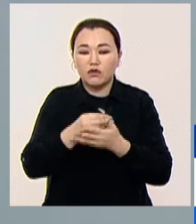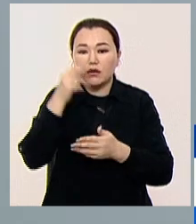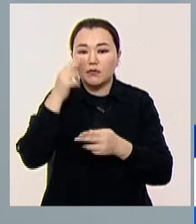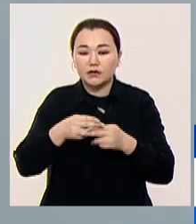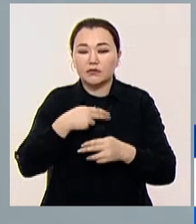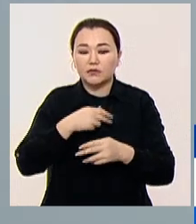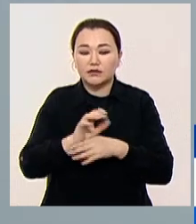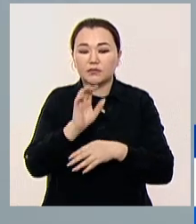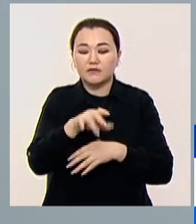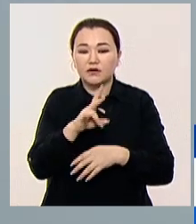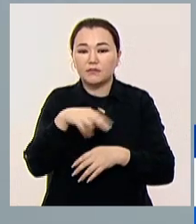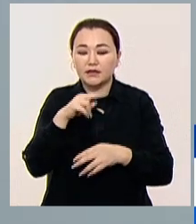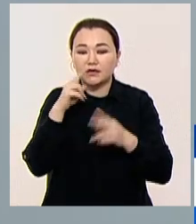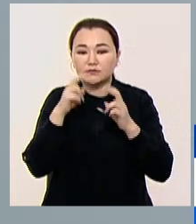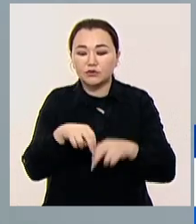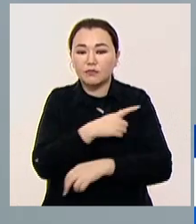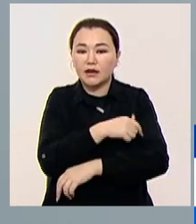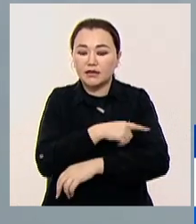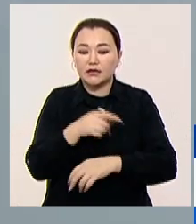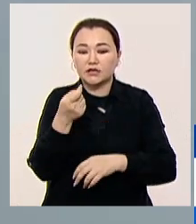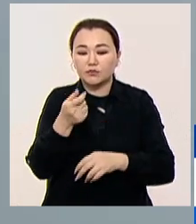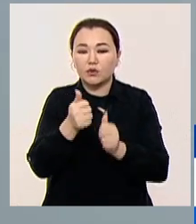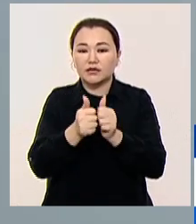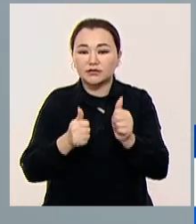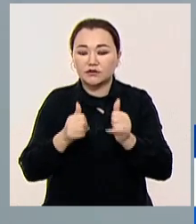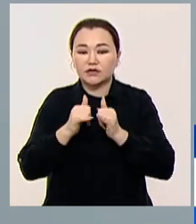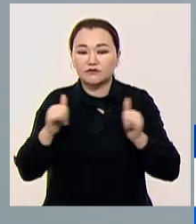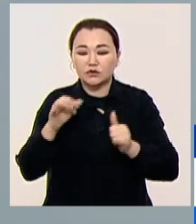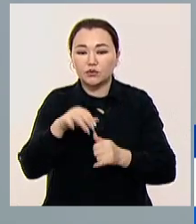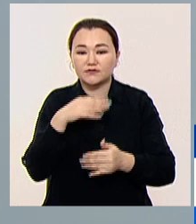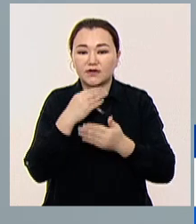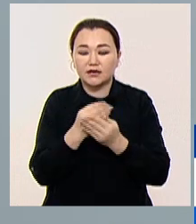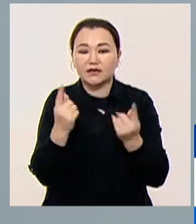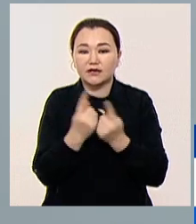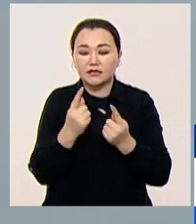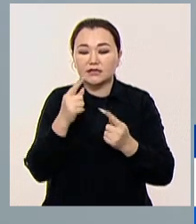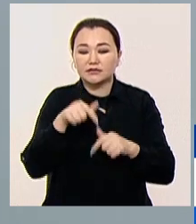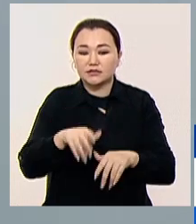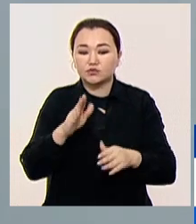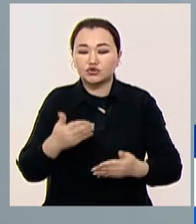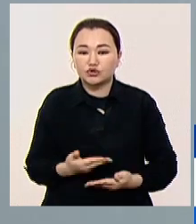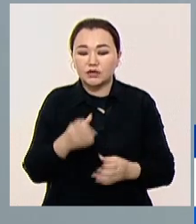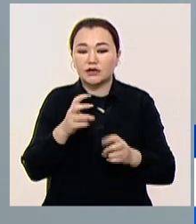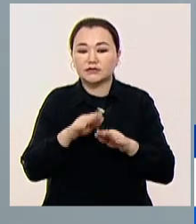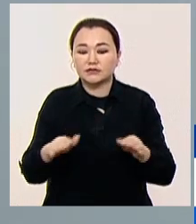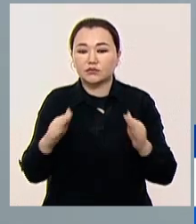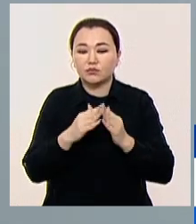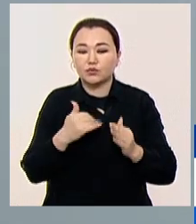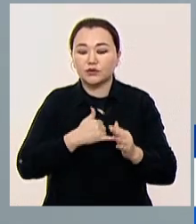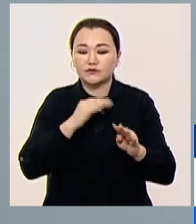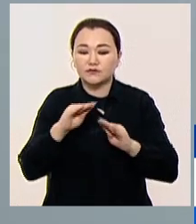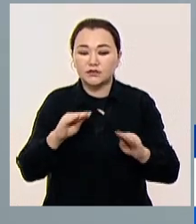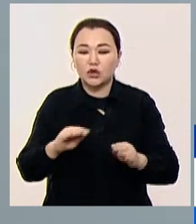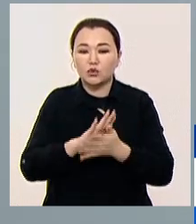Мы направили их на медосмотр в поликлинику. Они немного отстают в развитии от своих сверстников. Здесь они будут жить, как в детском доме. У нас созданы